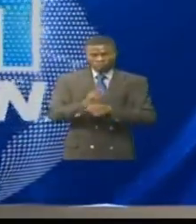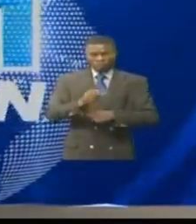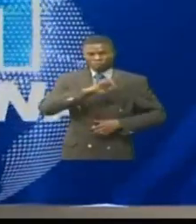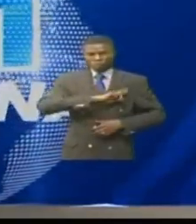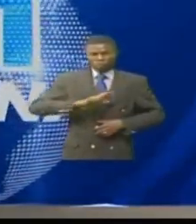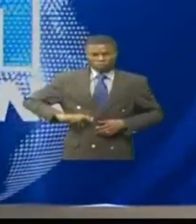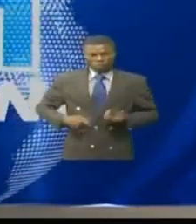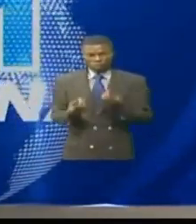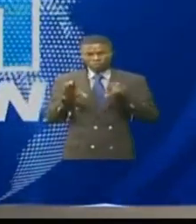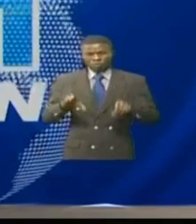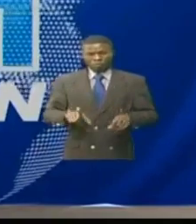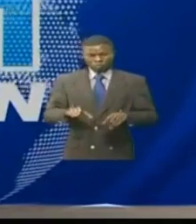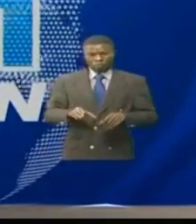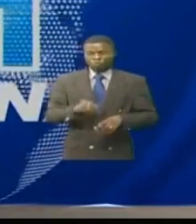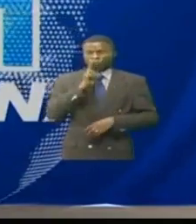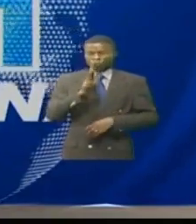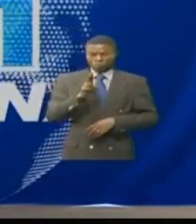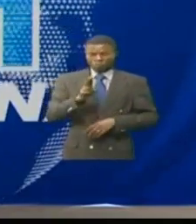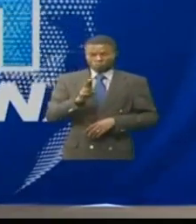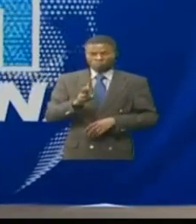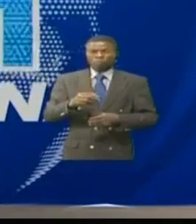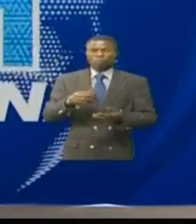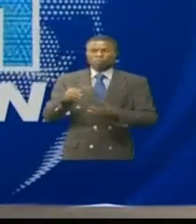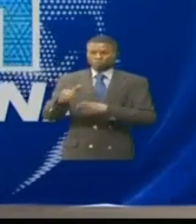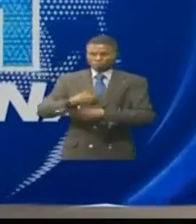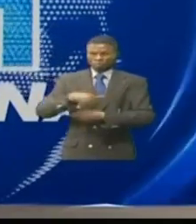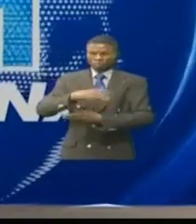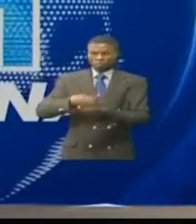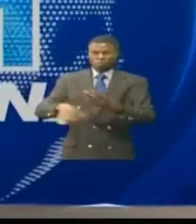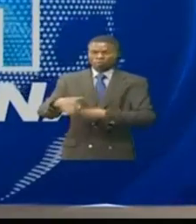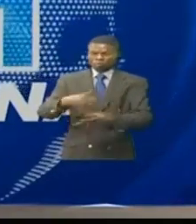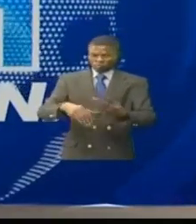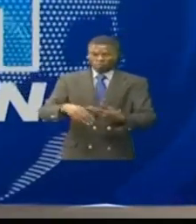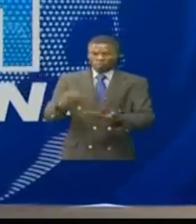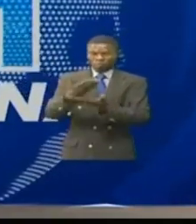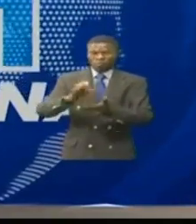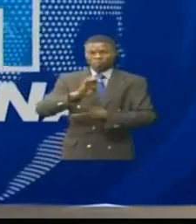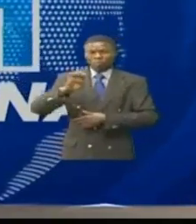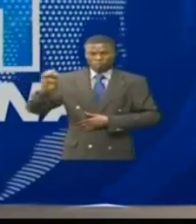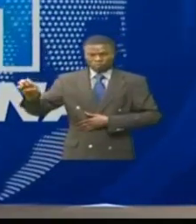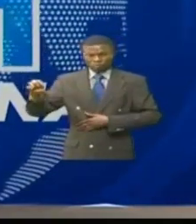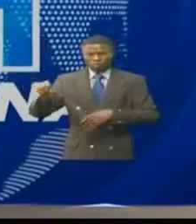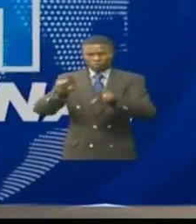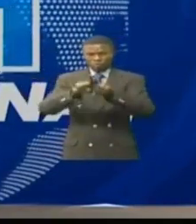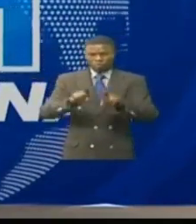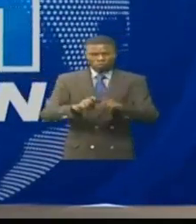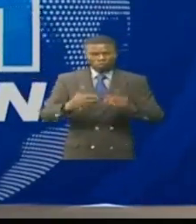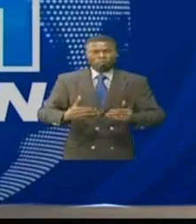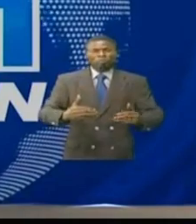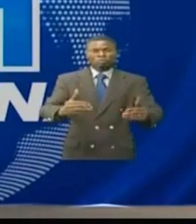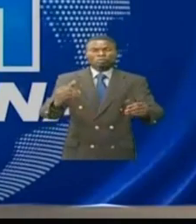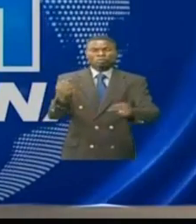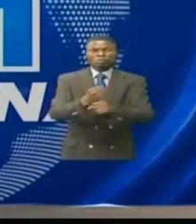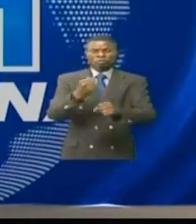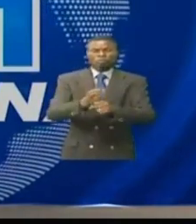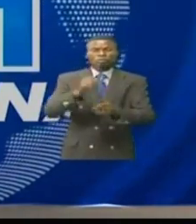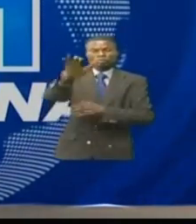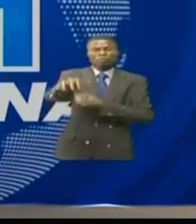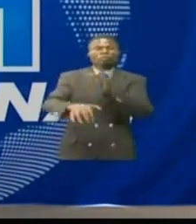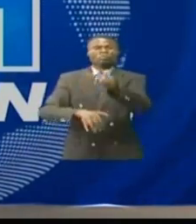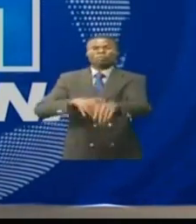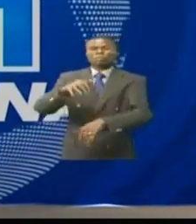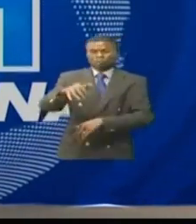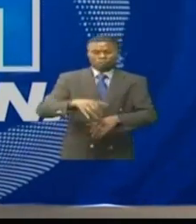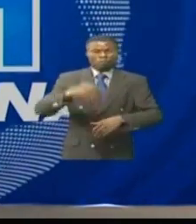République démocratique du Congo pour maintenir un climat de terreur dans cette partie du pays et ainsi continuer l'œuvre d'épillage